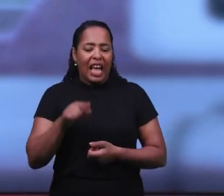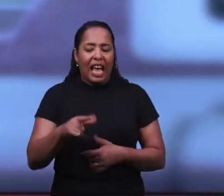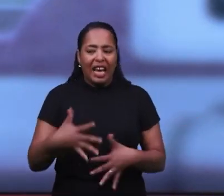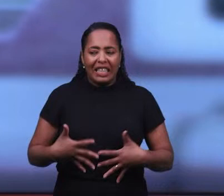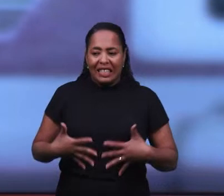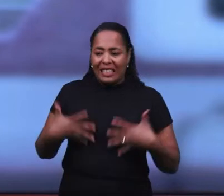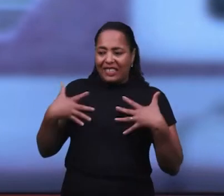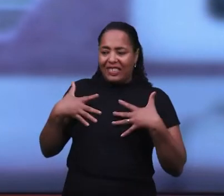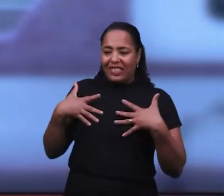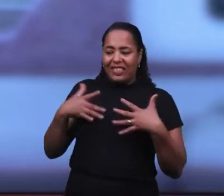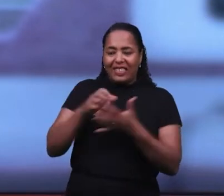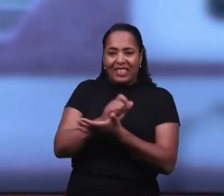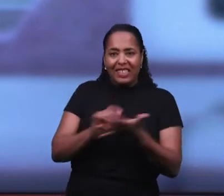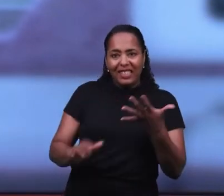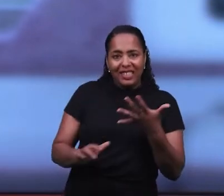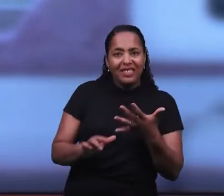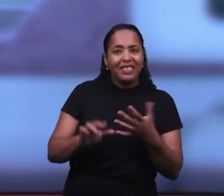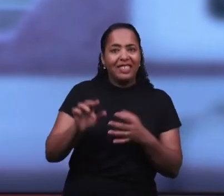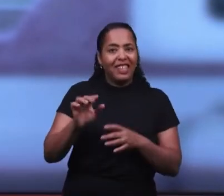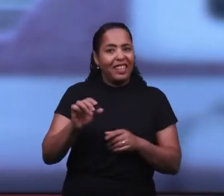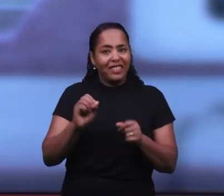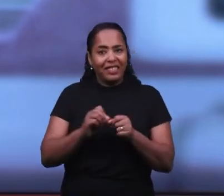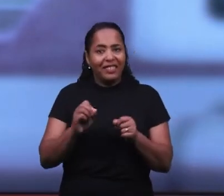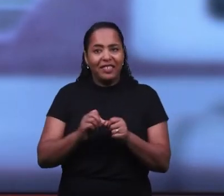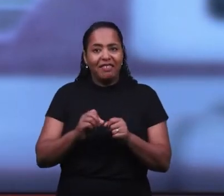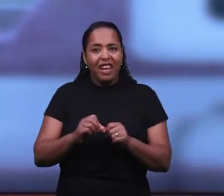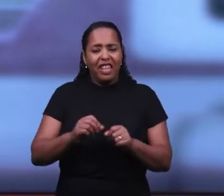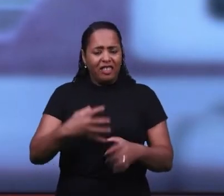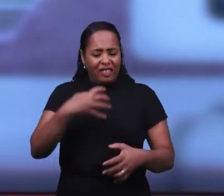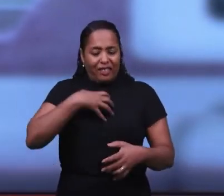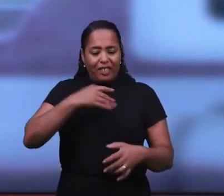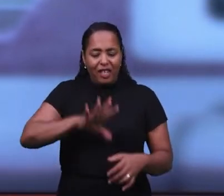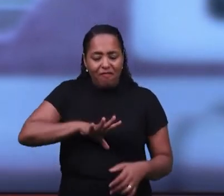Donc l'enfant, elle commence à être